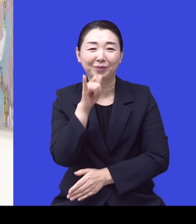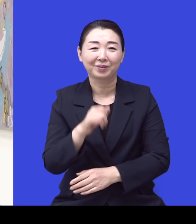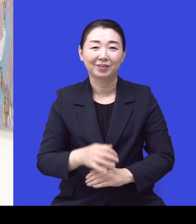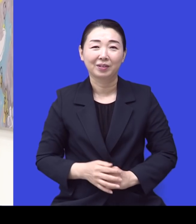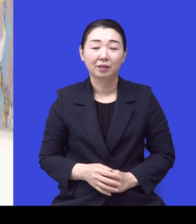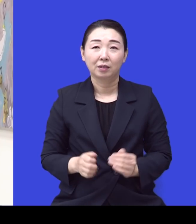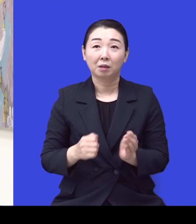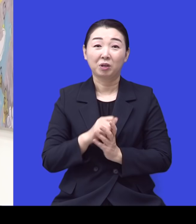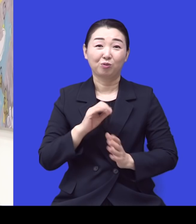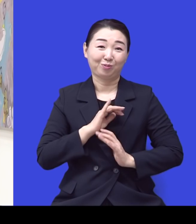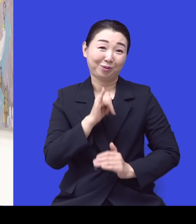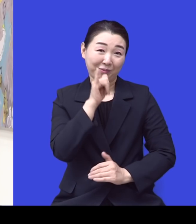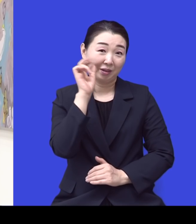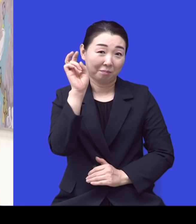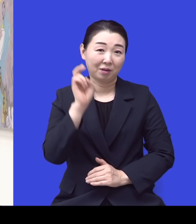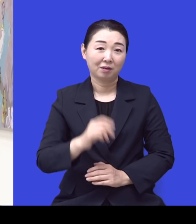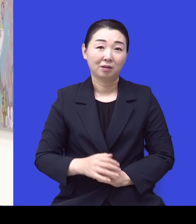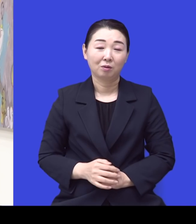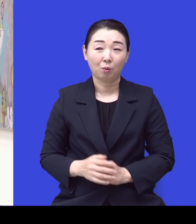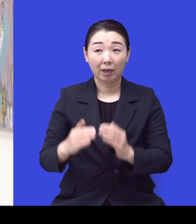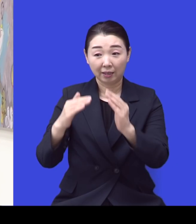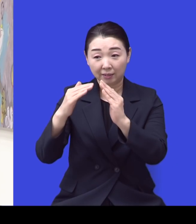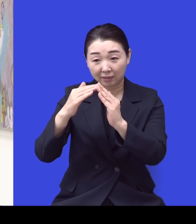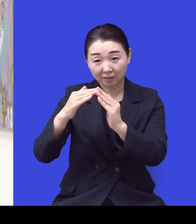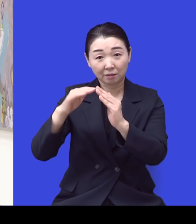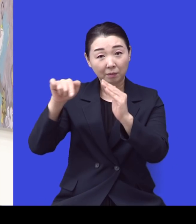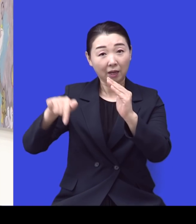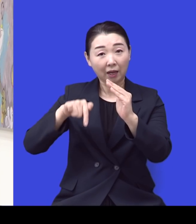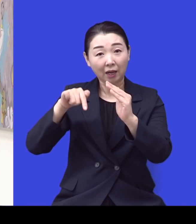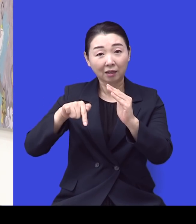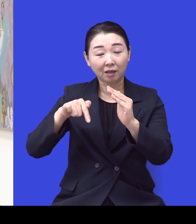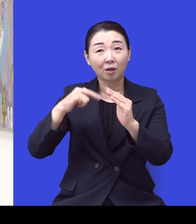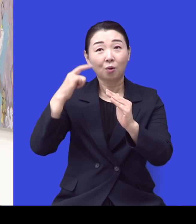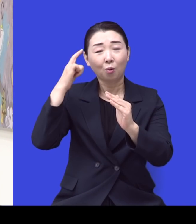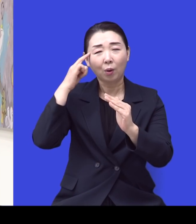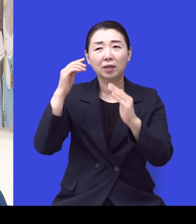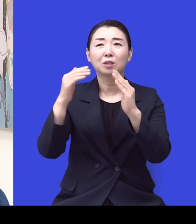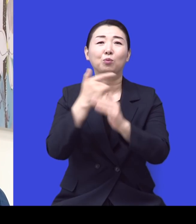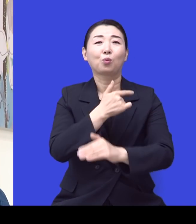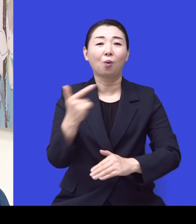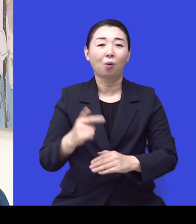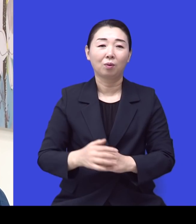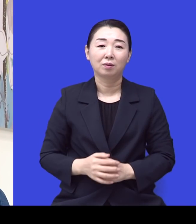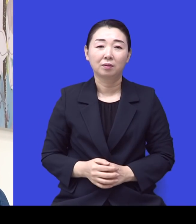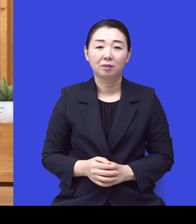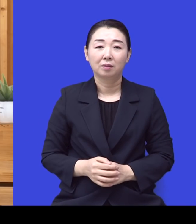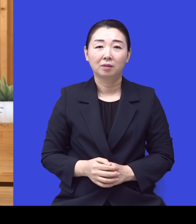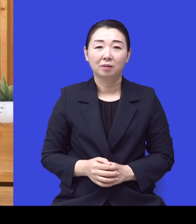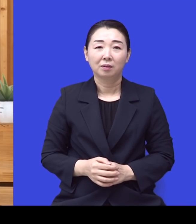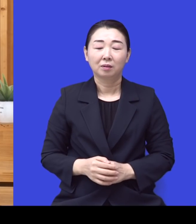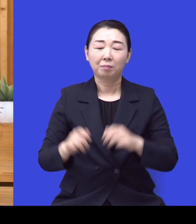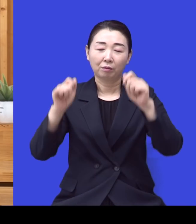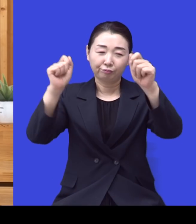그 두려움이 있었던 것 같아요. 예. 집에다가 그 집이 워낙 커서 예. 무속인을 데려다가